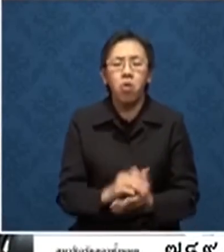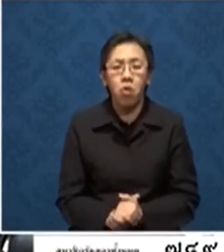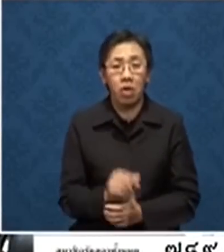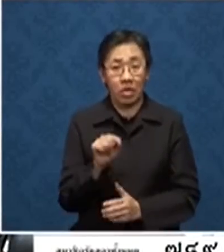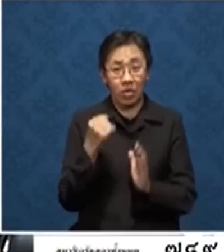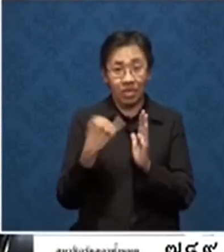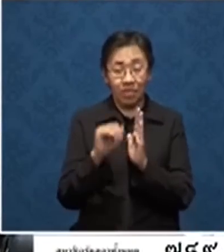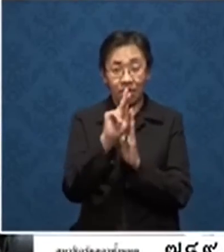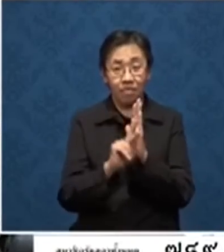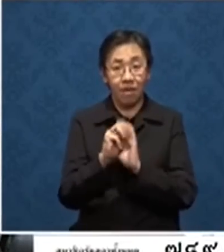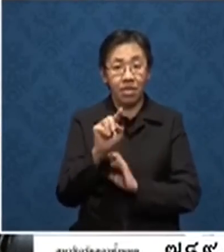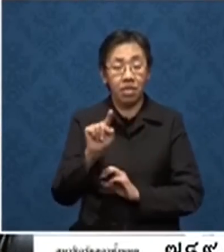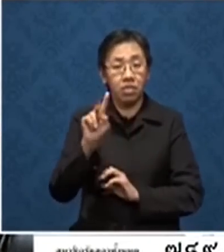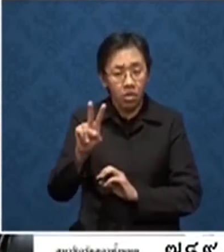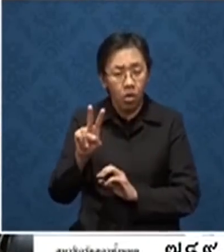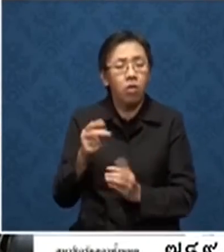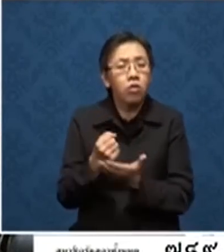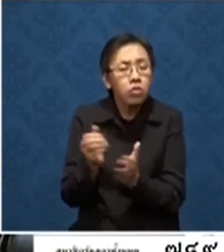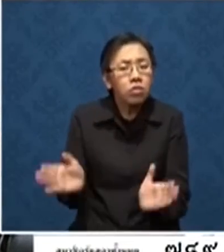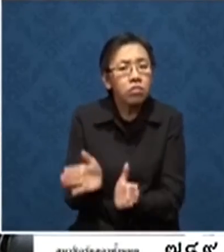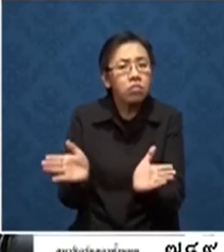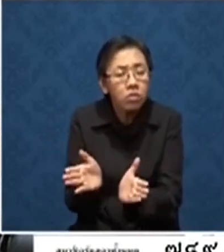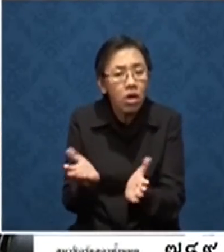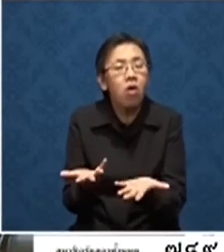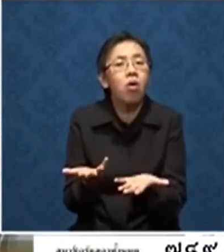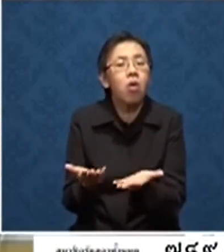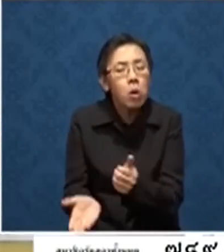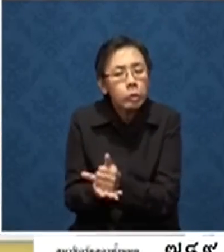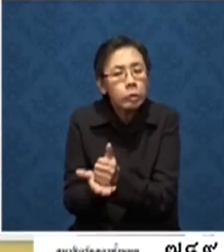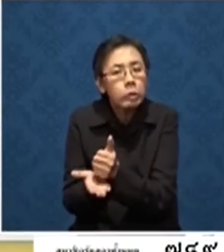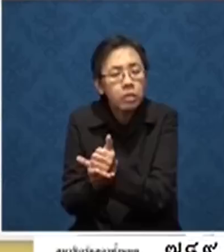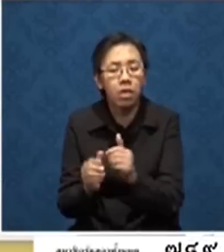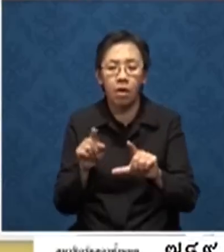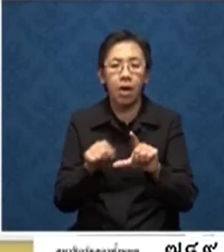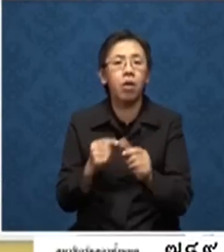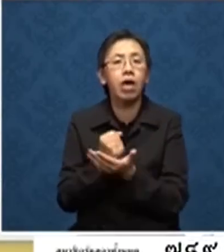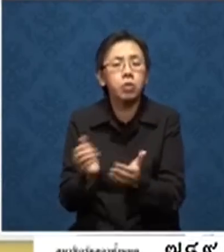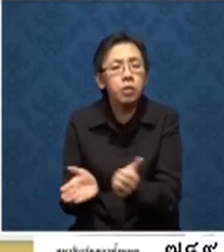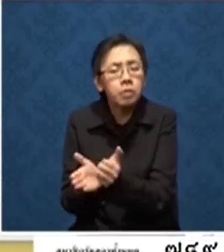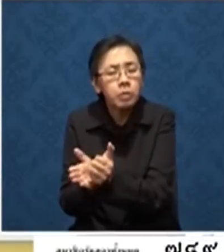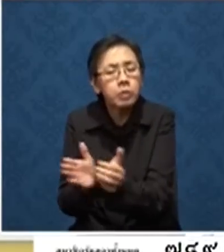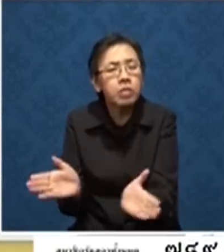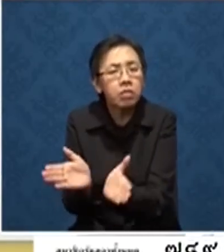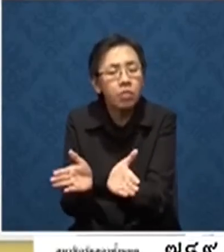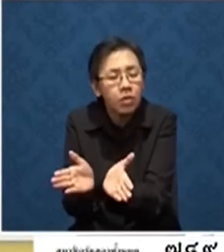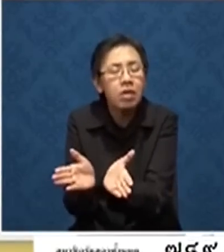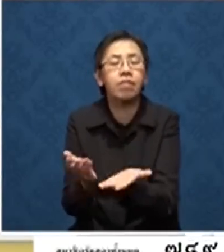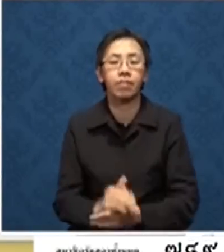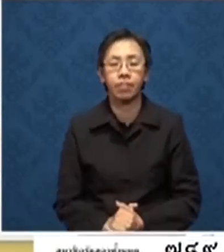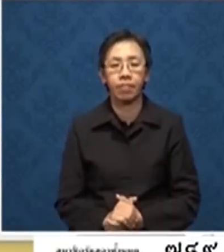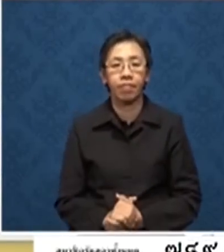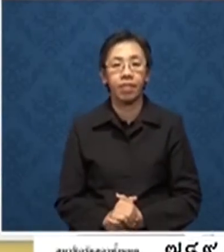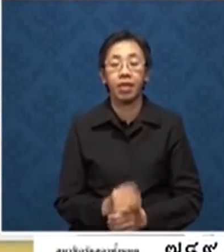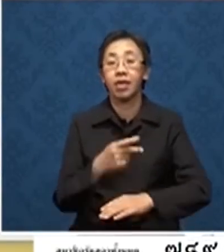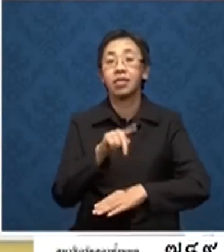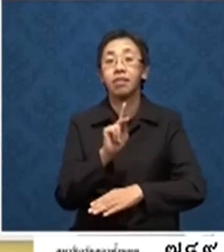จะได้รับการสนับสนุนและได้รับการกุ้มชูจากของท่านครับท่านประธาน